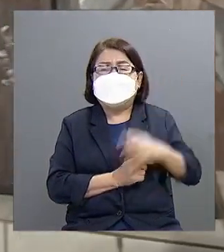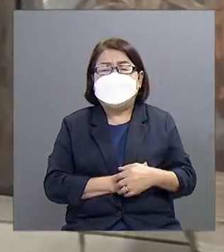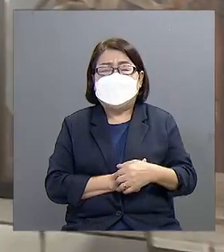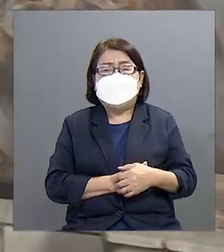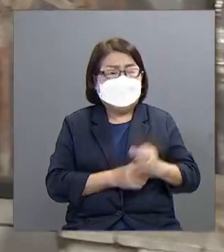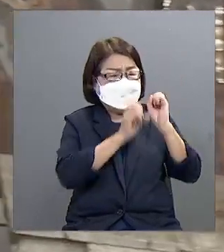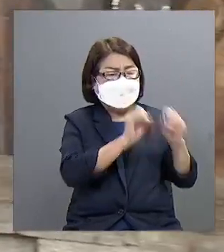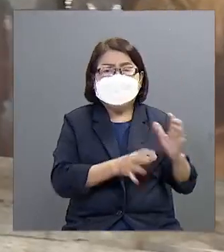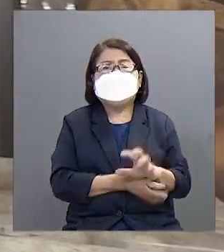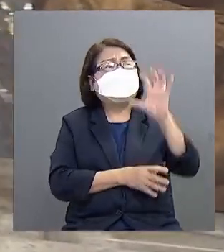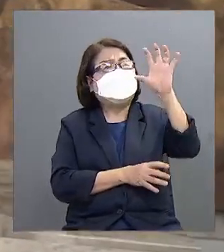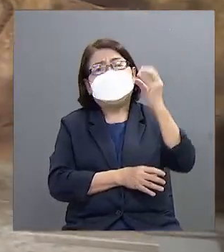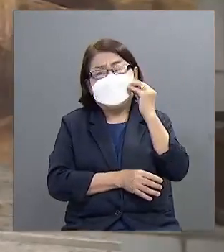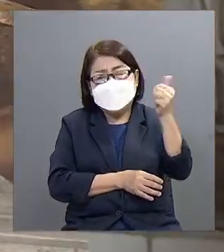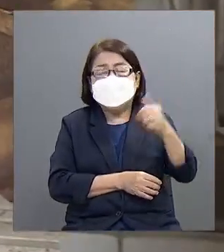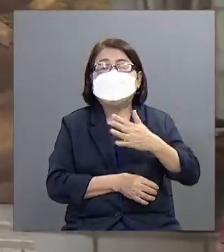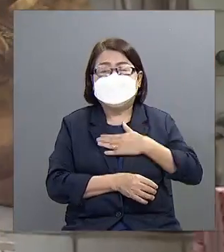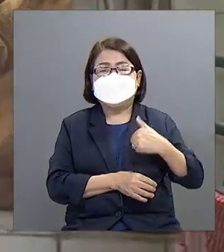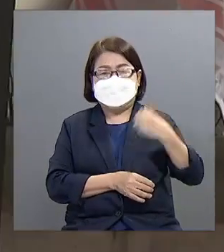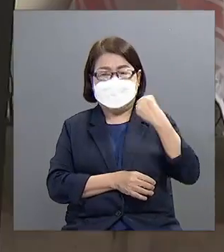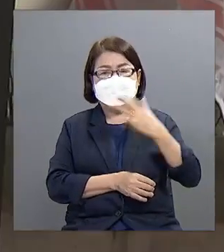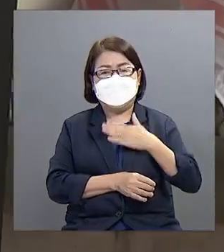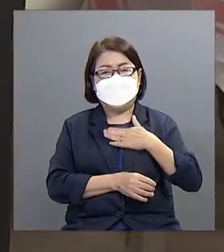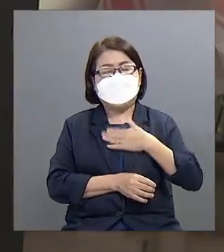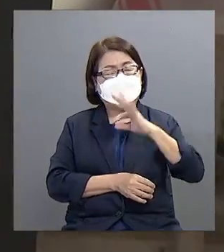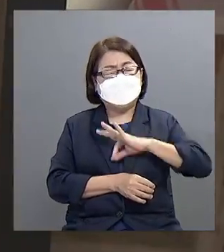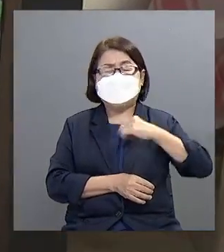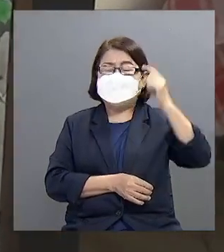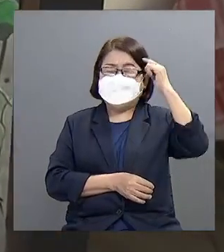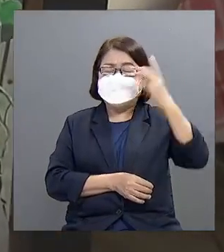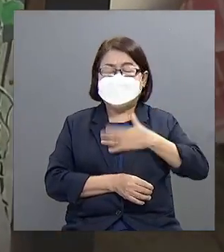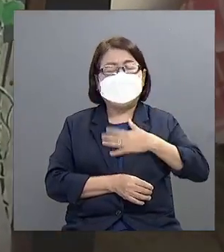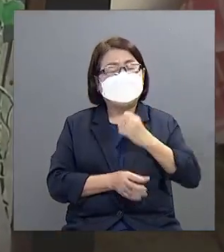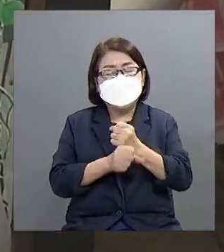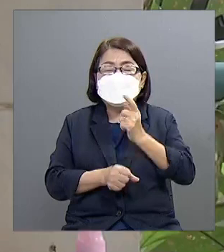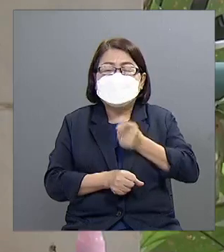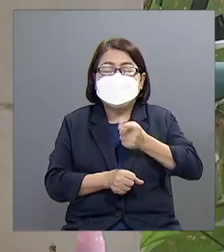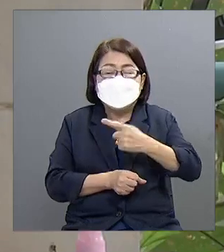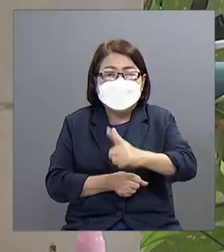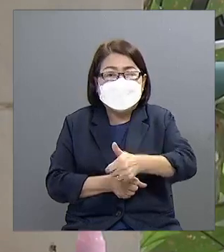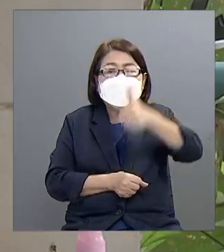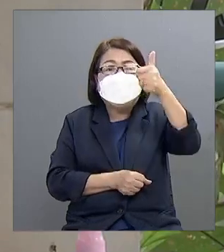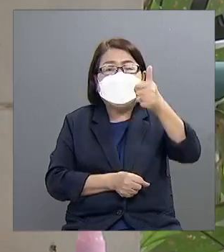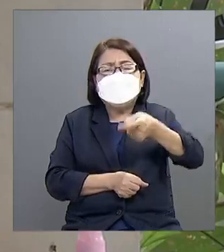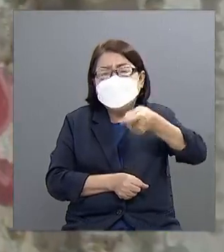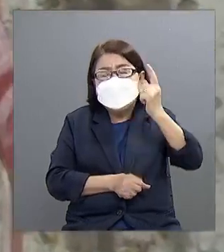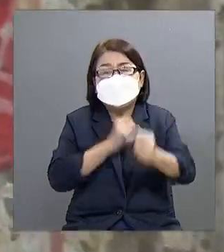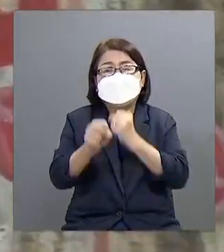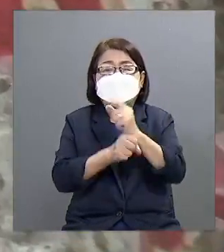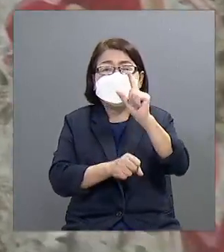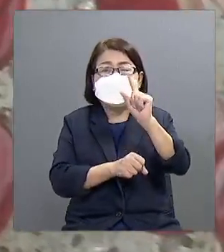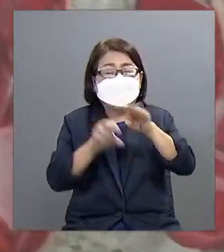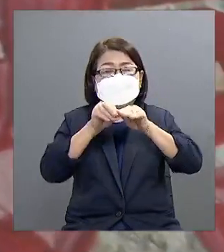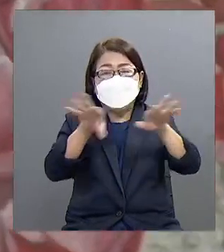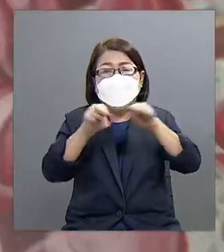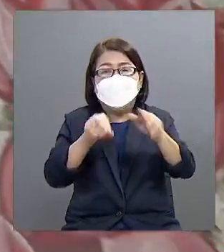ไงครับผมเชื่อมั่นในสิ่งที่ผมรู้สึกผมก็ทำของผมต่อไปอ่ะจนผ่านไปเนี่ย20กว่าปีเขาก็ยอมรับแล้วครับคนที่เคยดูถูก